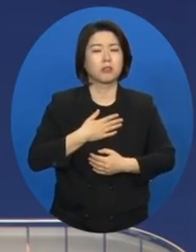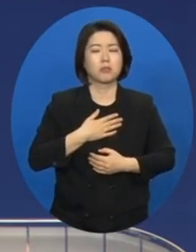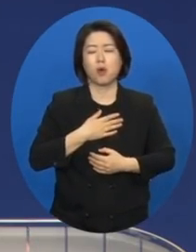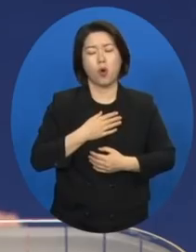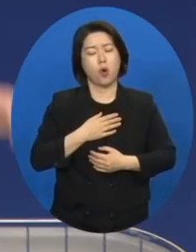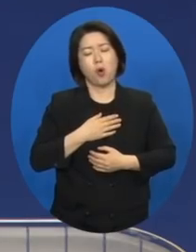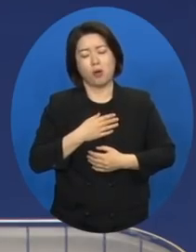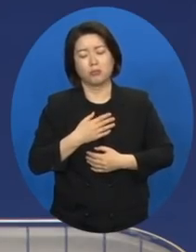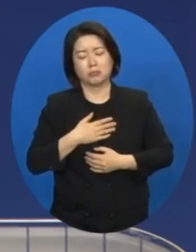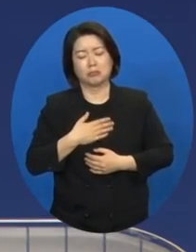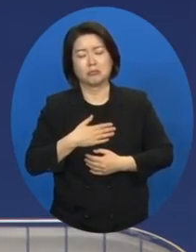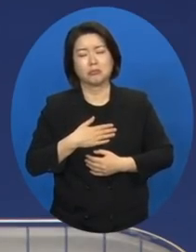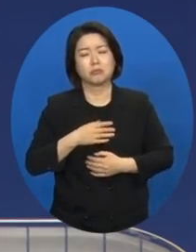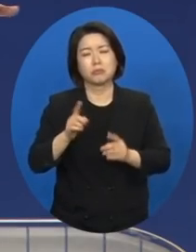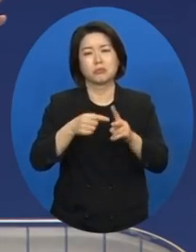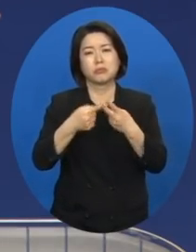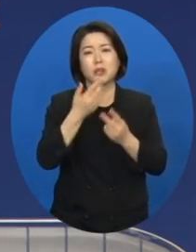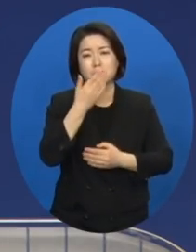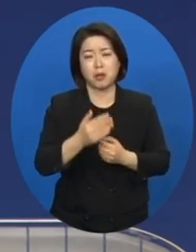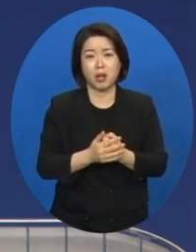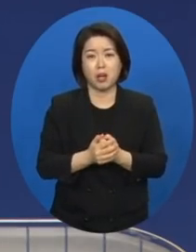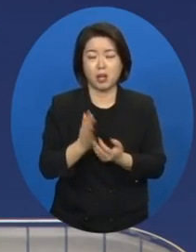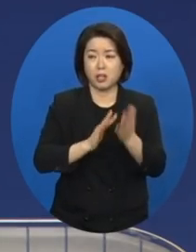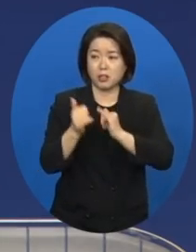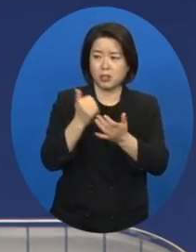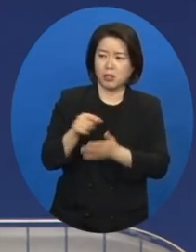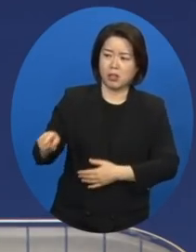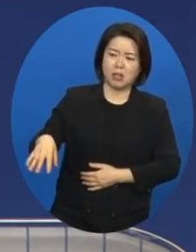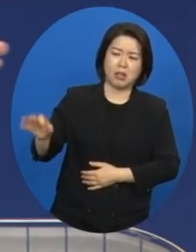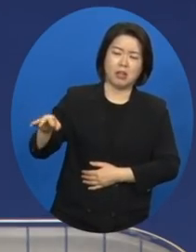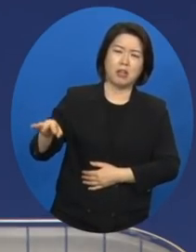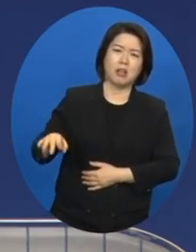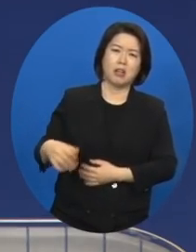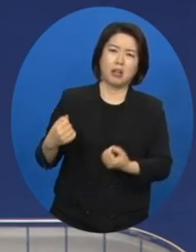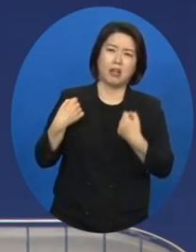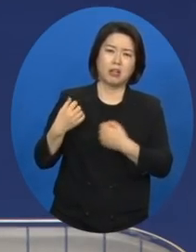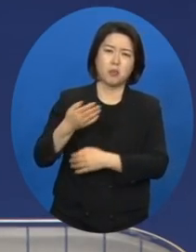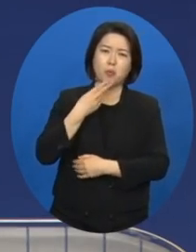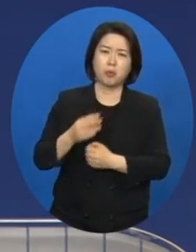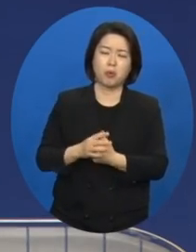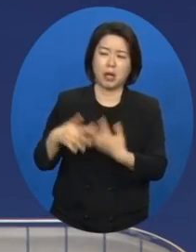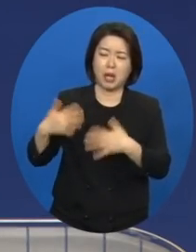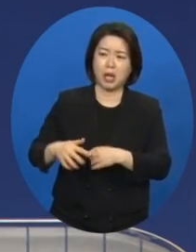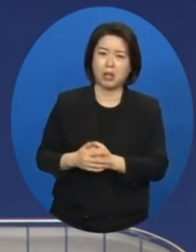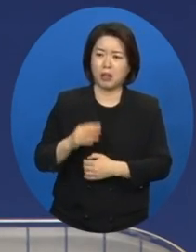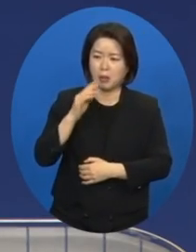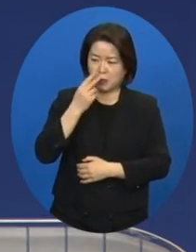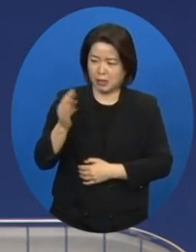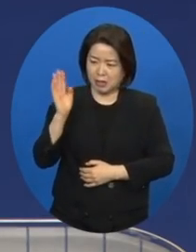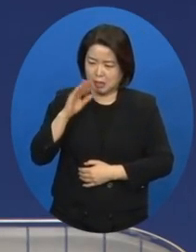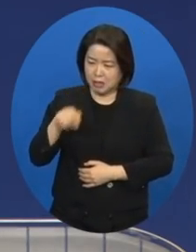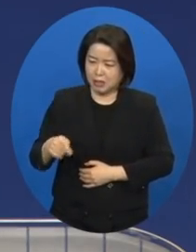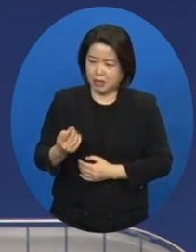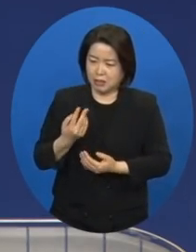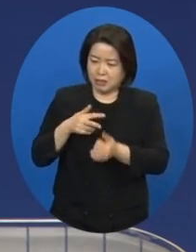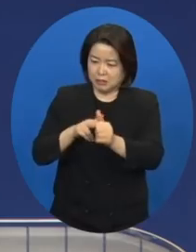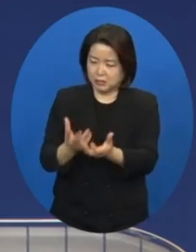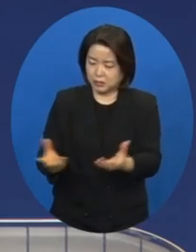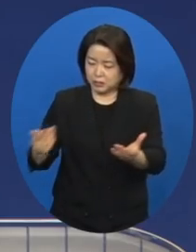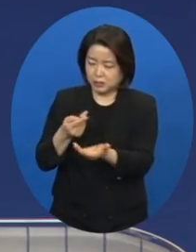정도입니다. 왜? 예수님은 너무나 힘없어 보여요. 그냥 구유의 냄새나는 아주 약한 그 아기 예수가